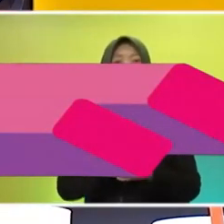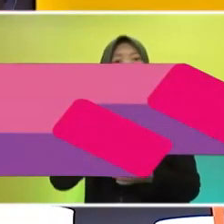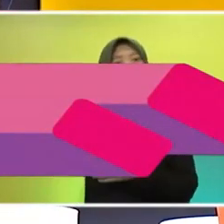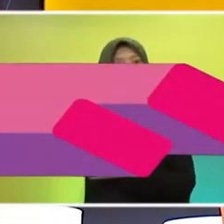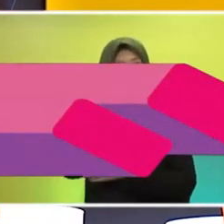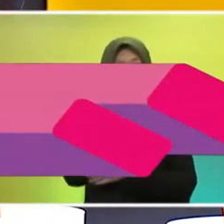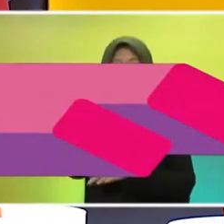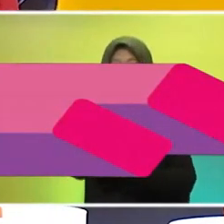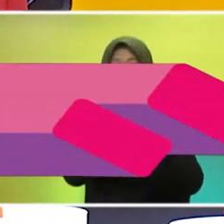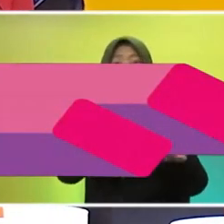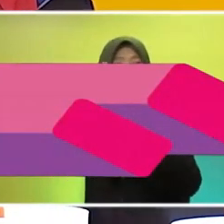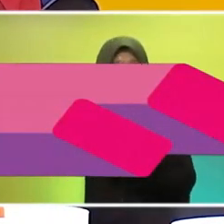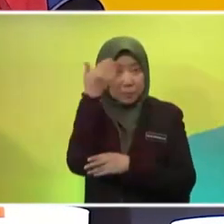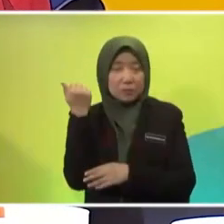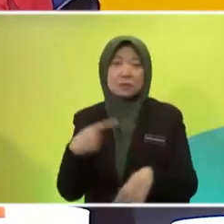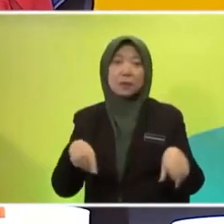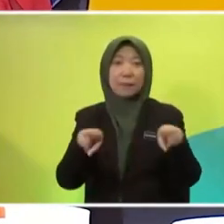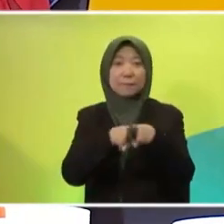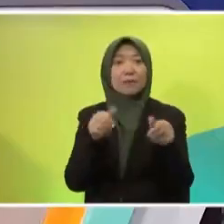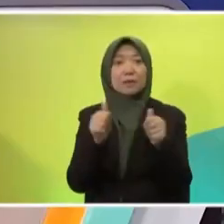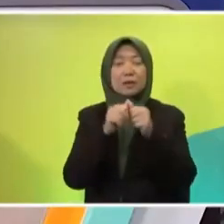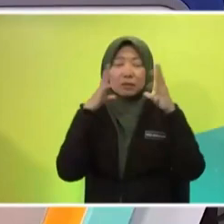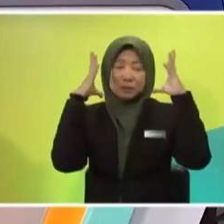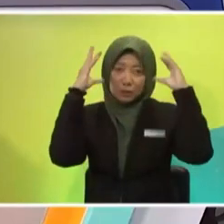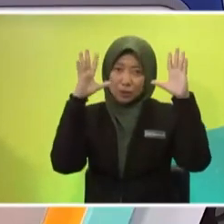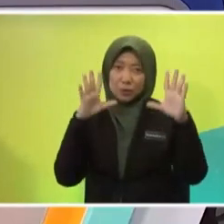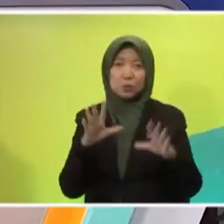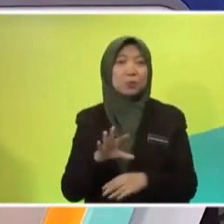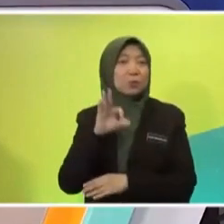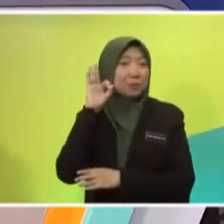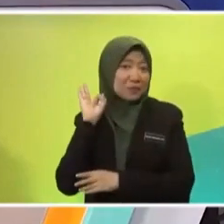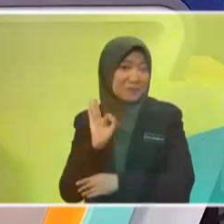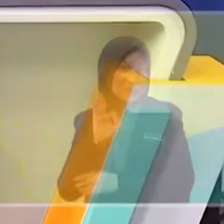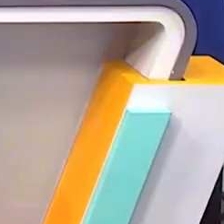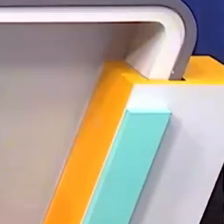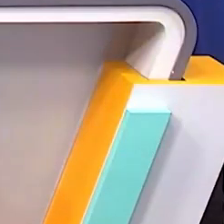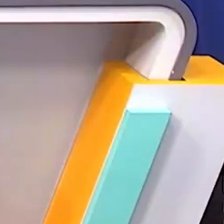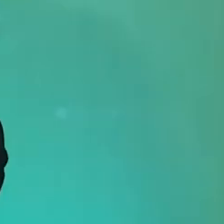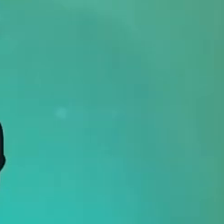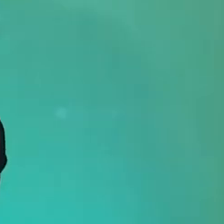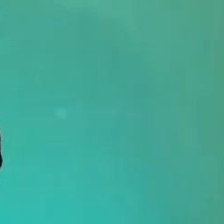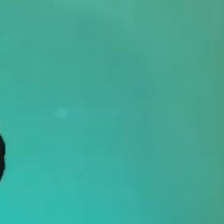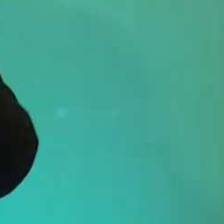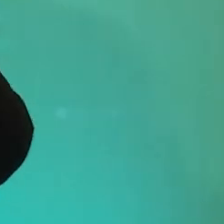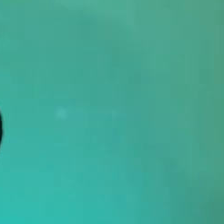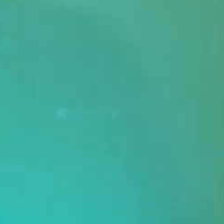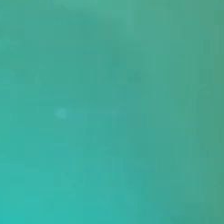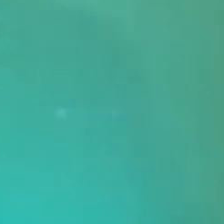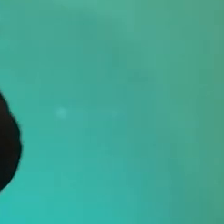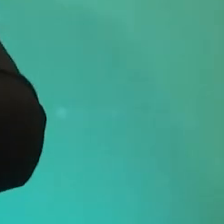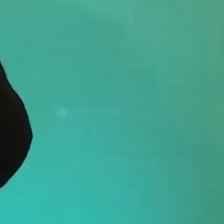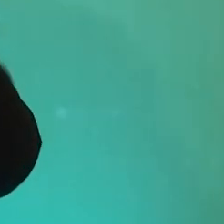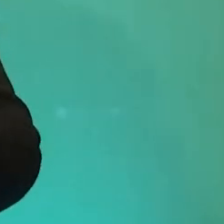sebenarnya kan murid-murid kita juga bersama dengan jurubahasa kita iaitu Cikgu Nur Farah Zilah Abdul Rahim dari